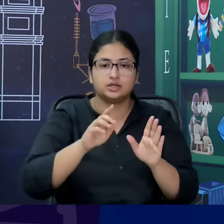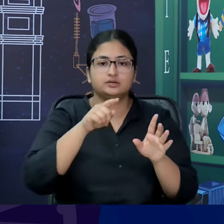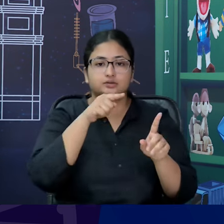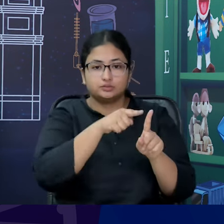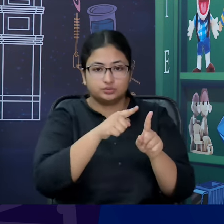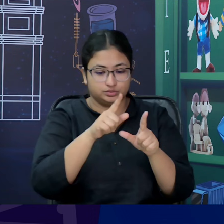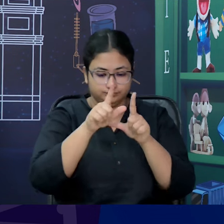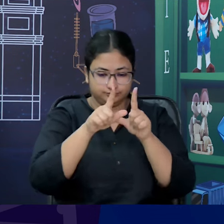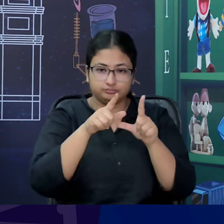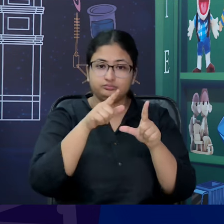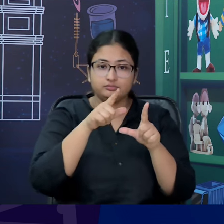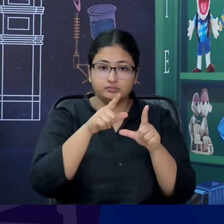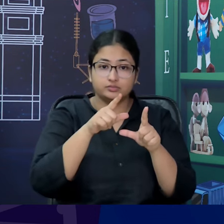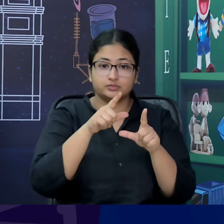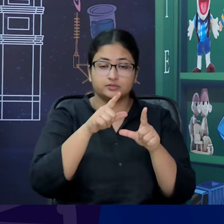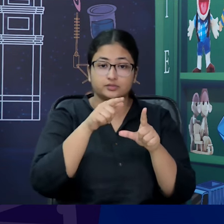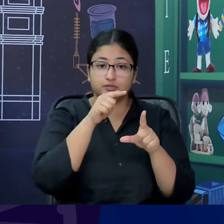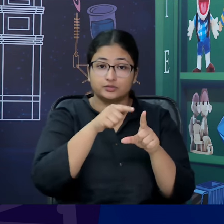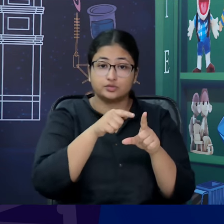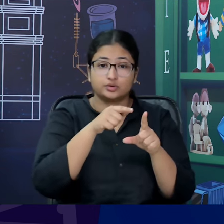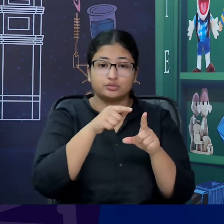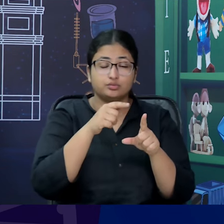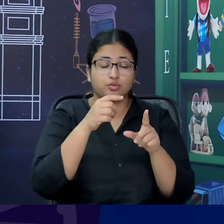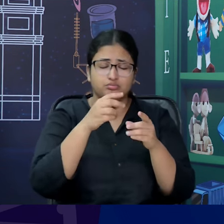है और कुमार